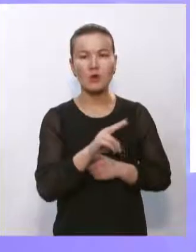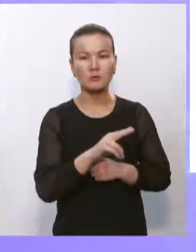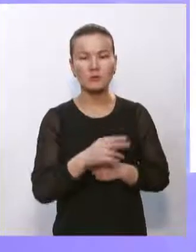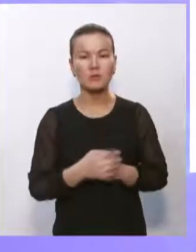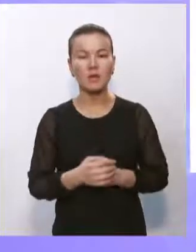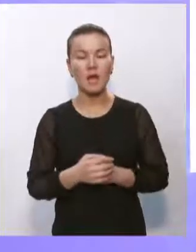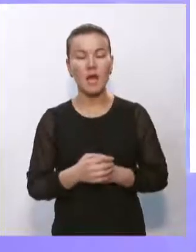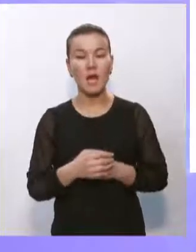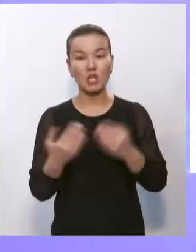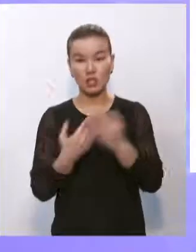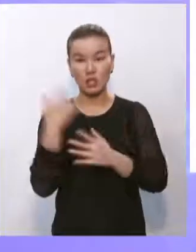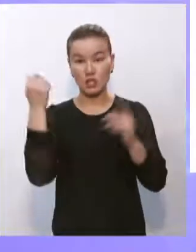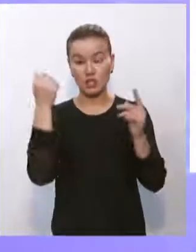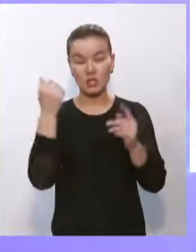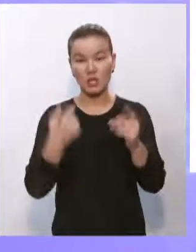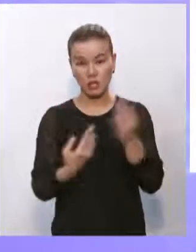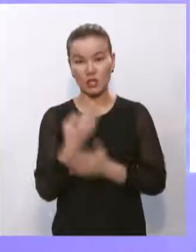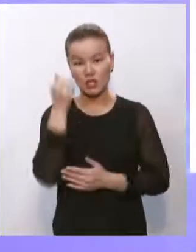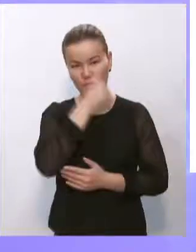Жаңы жылды тособуз.